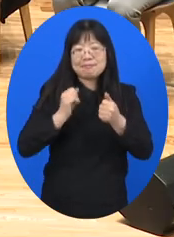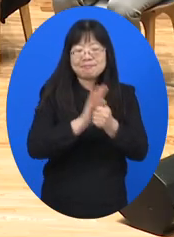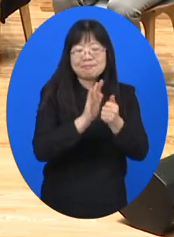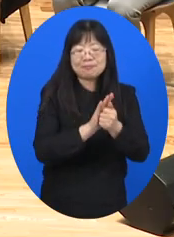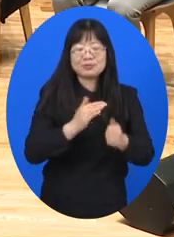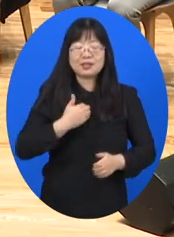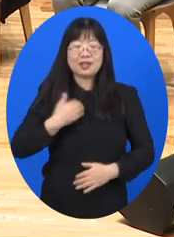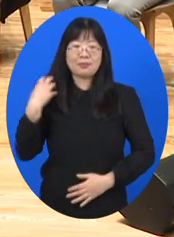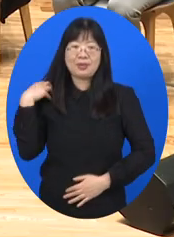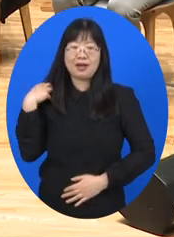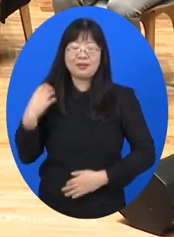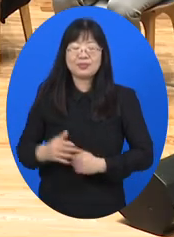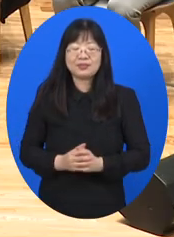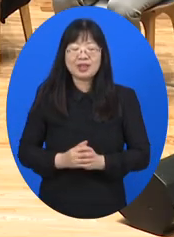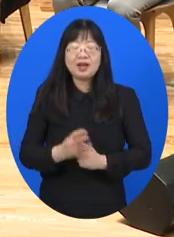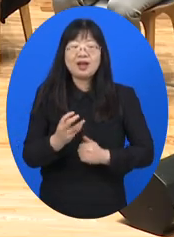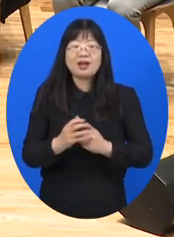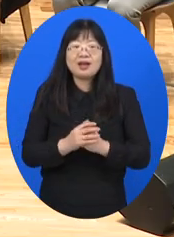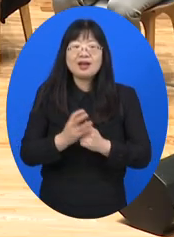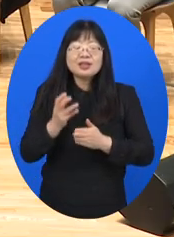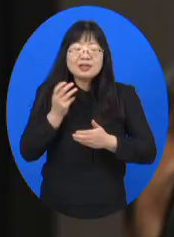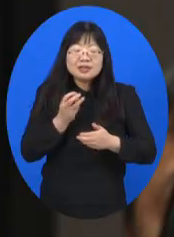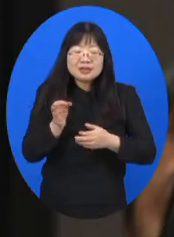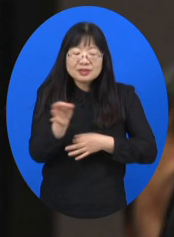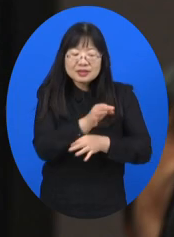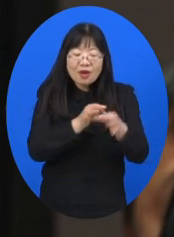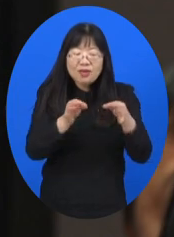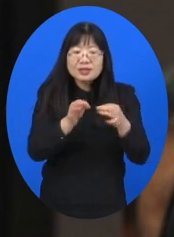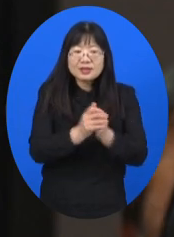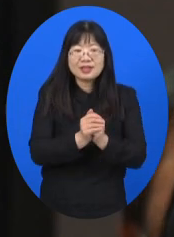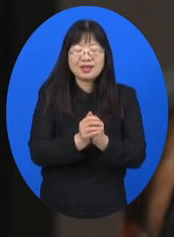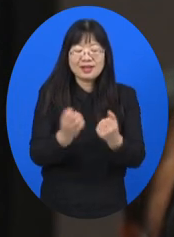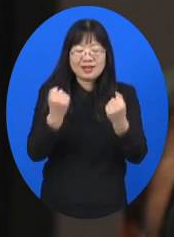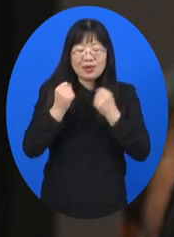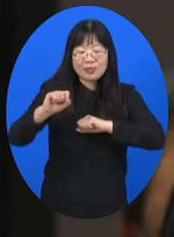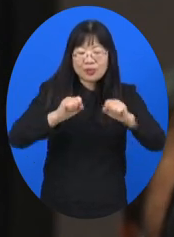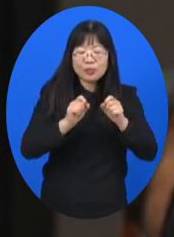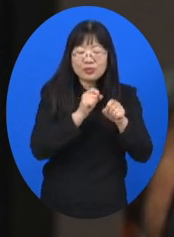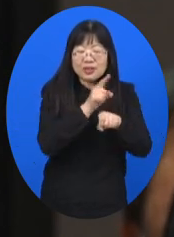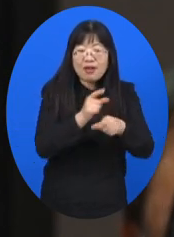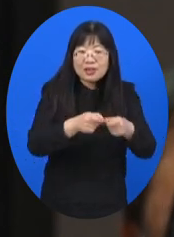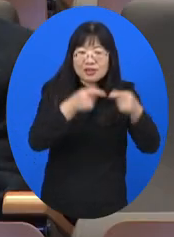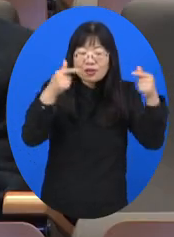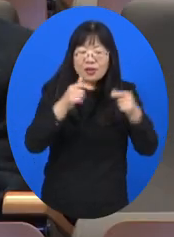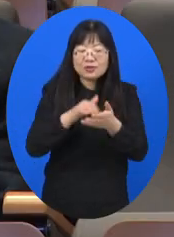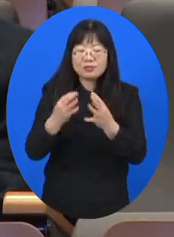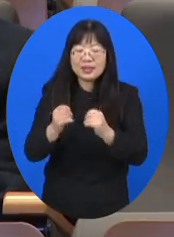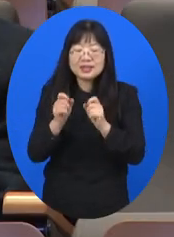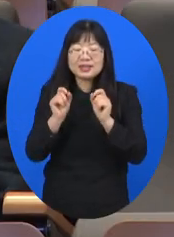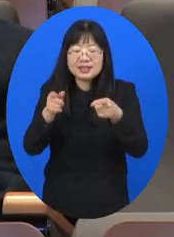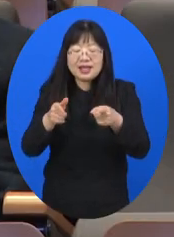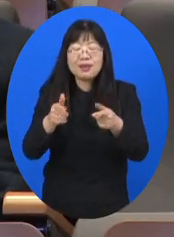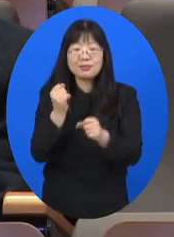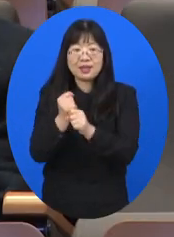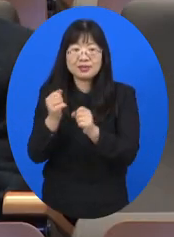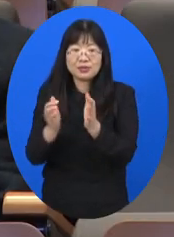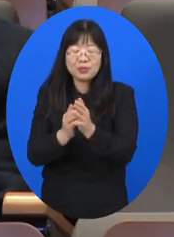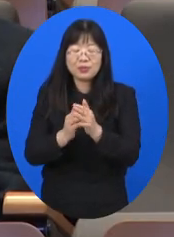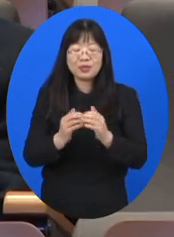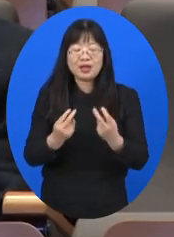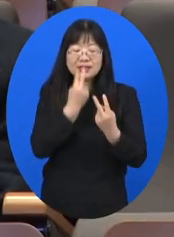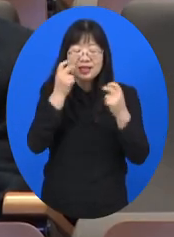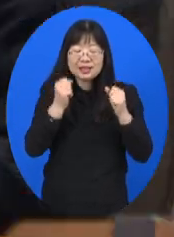싶습니다. 경제의 역동성을 키워서 수많은 기회를 창출하는 동시에 상생과 포용으로